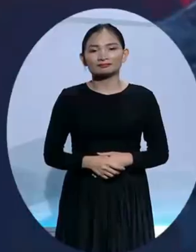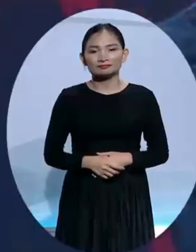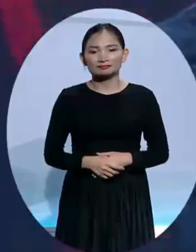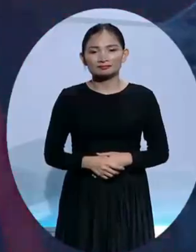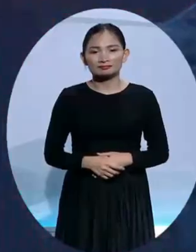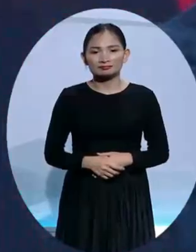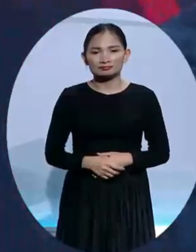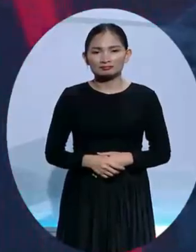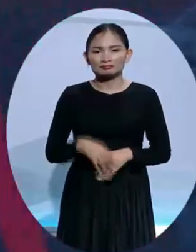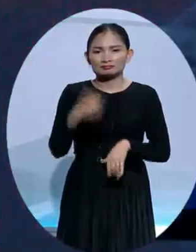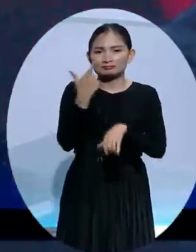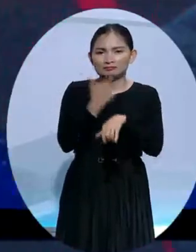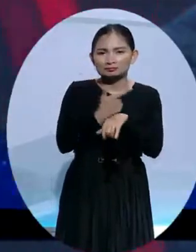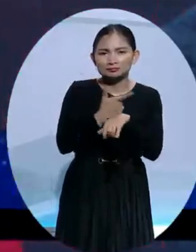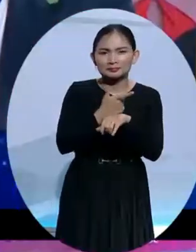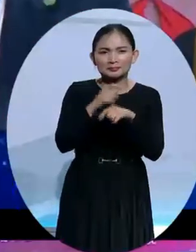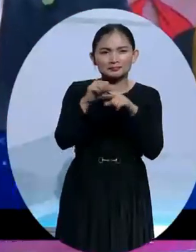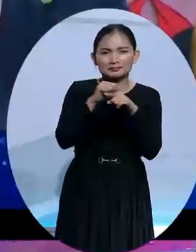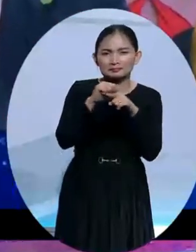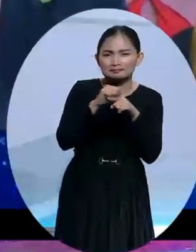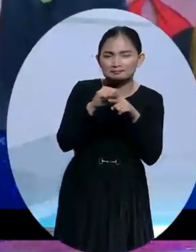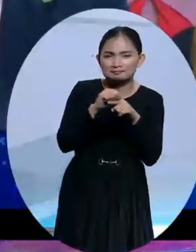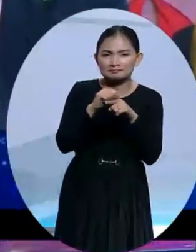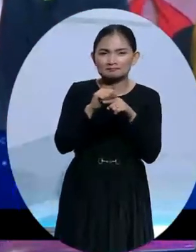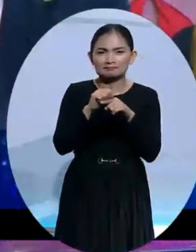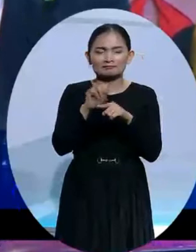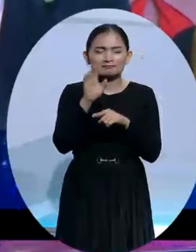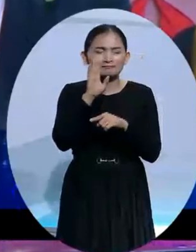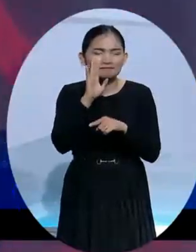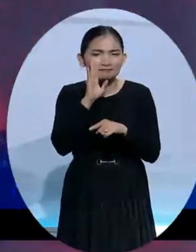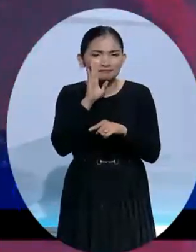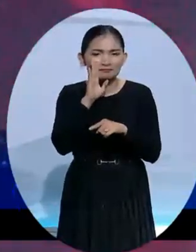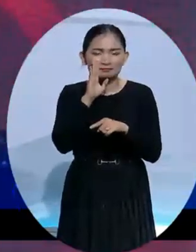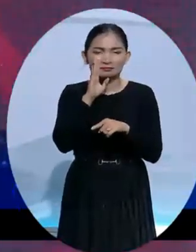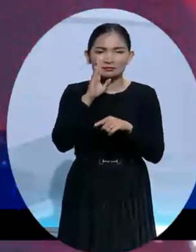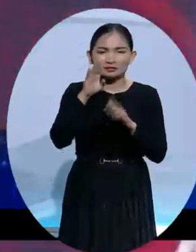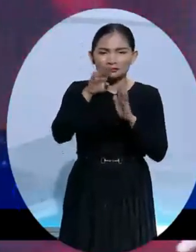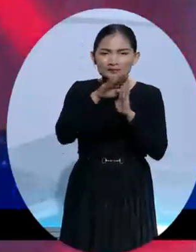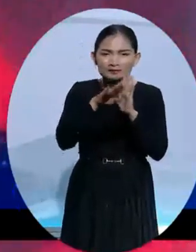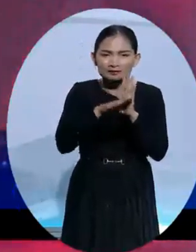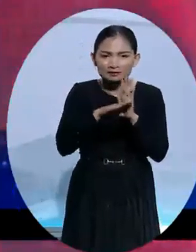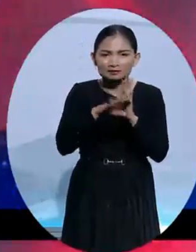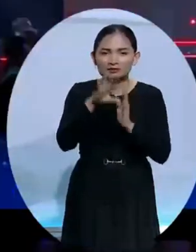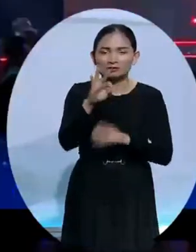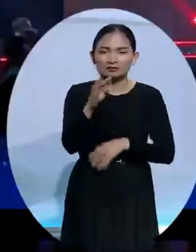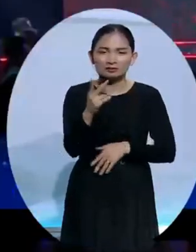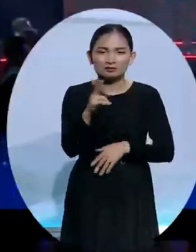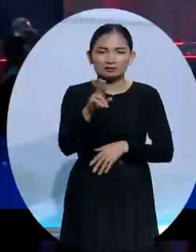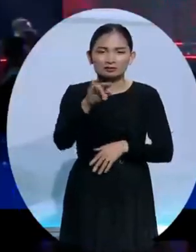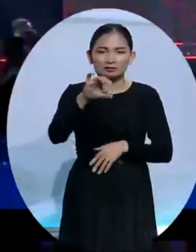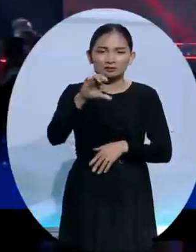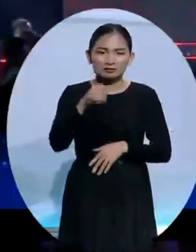Sau nhiều tháng nỗ lực tập luyện, trải qua nhiều thử thách trong chuỗi chương trình truyền hình thực tế, top 30 thí sinh xuất sắc